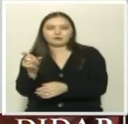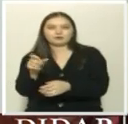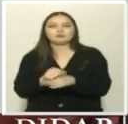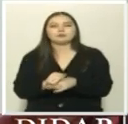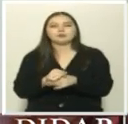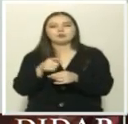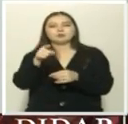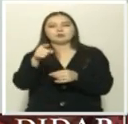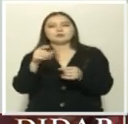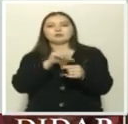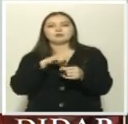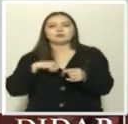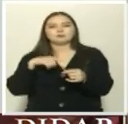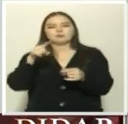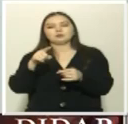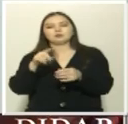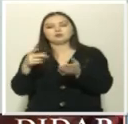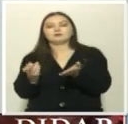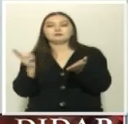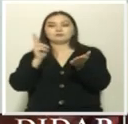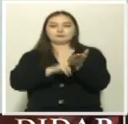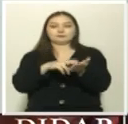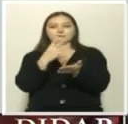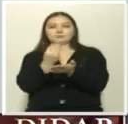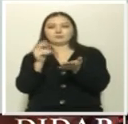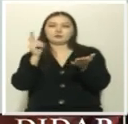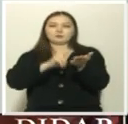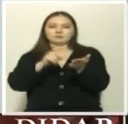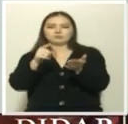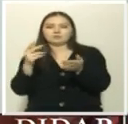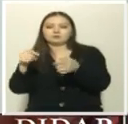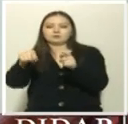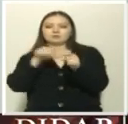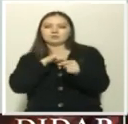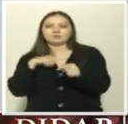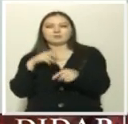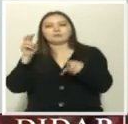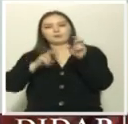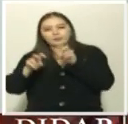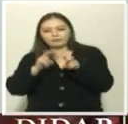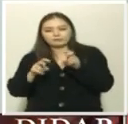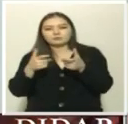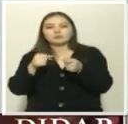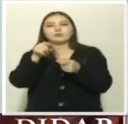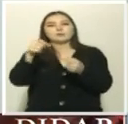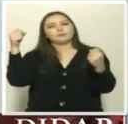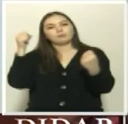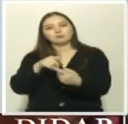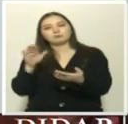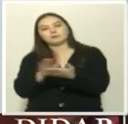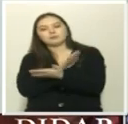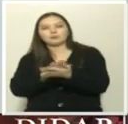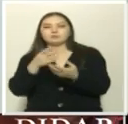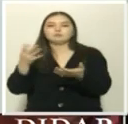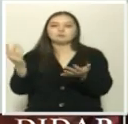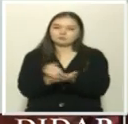фармацевту поликлиники. Фармацевт поликлиники оформляет заявку в программе ЭФИС. Эта заявка поступает к нам в